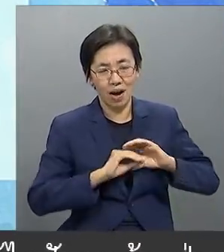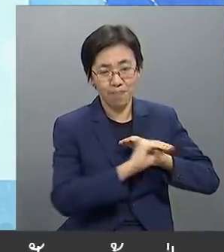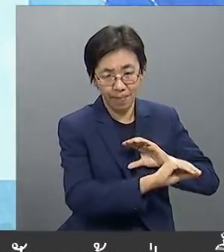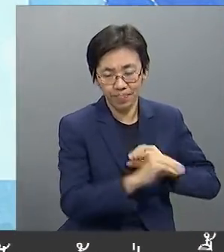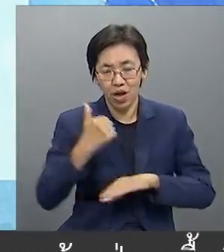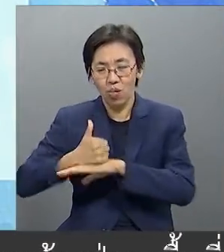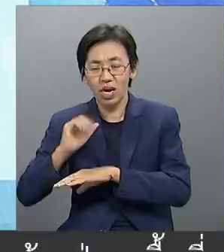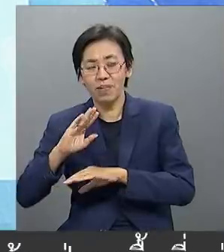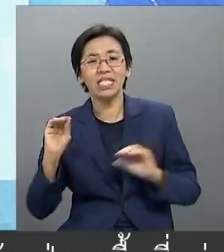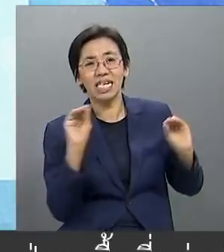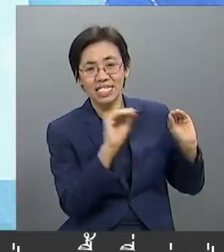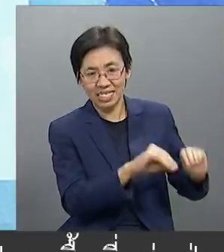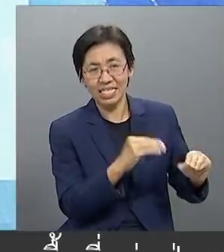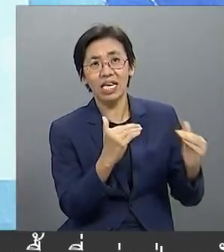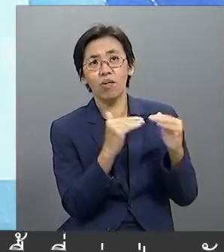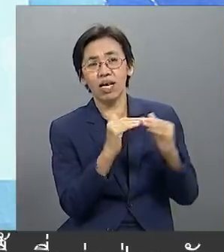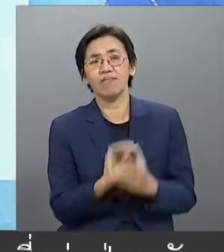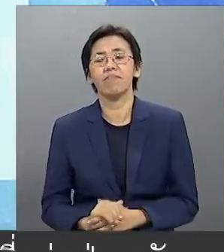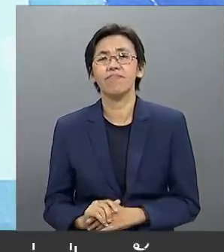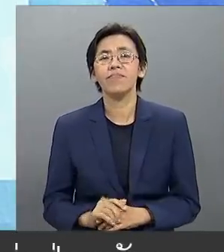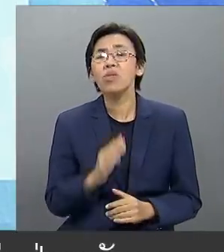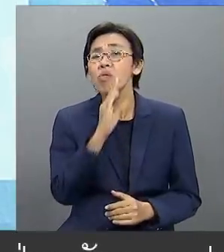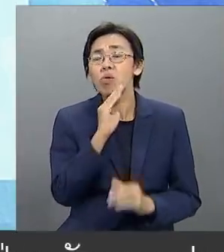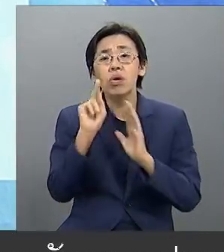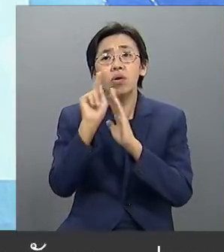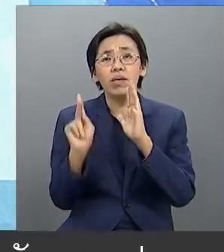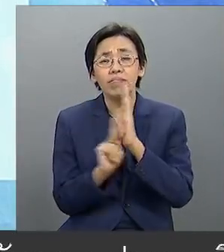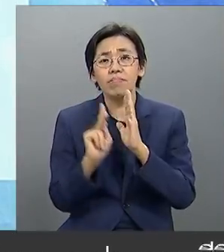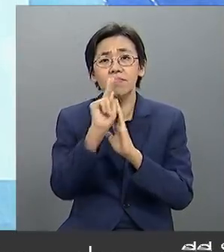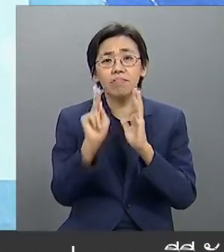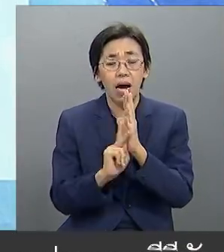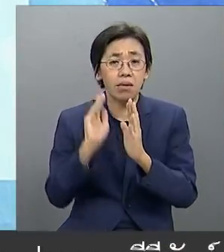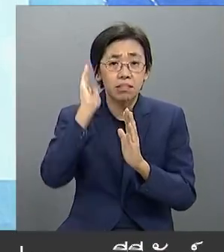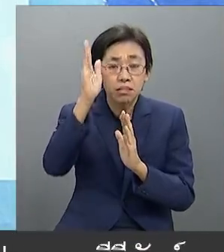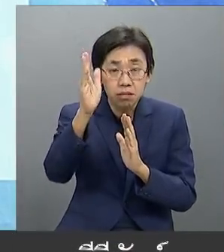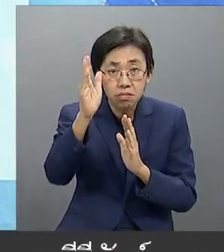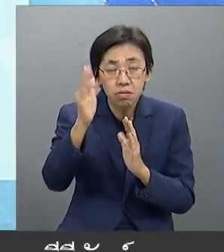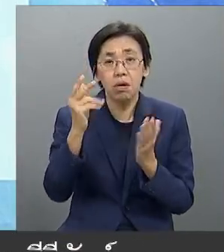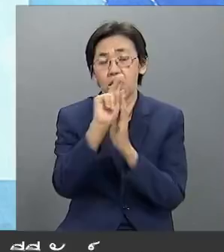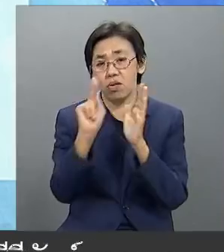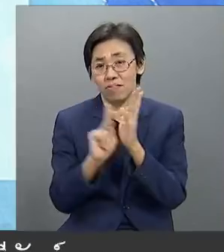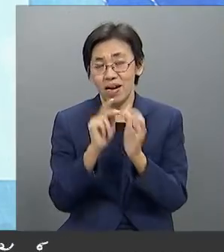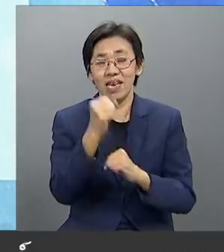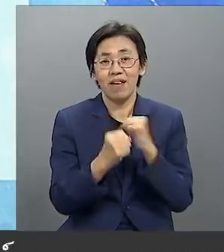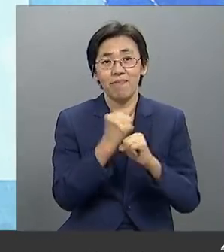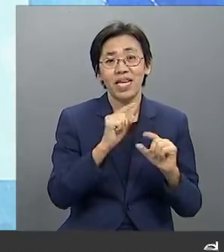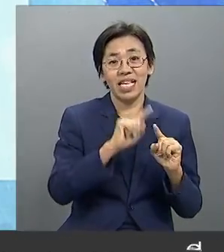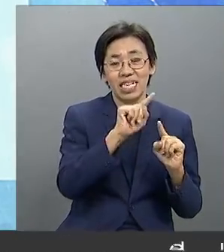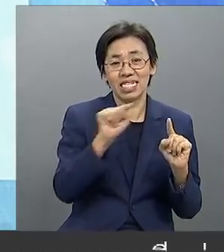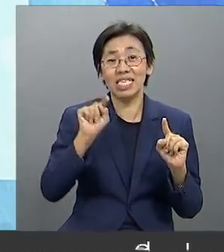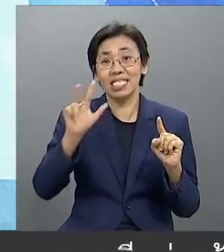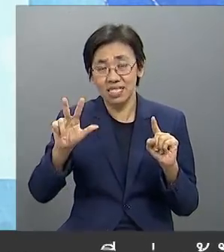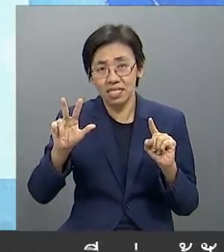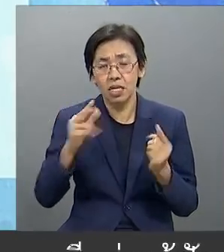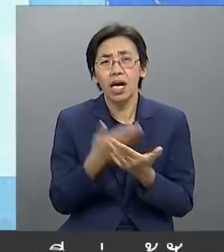ส่วนเท่ากันแหละค่ะถ้ากฎหมายมีผลบังคับในอนาคตนะคะหมายความว่าปีที่ 1-3เนี่ยจะต้องเก็บเงินกันสัด